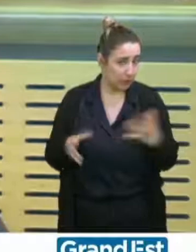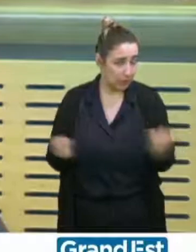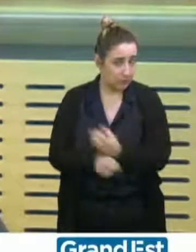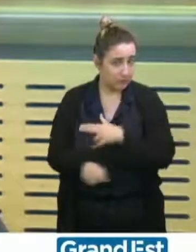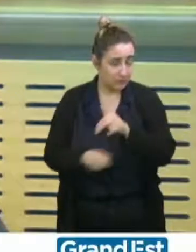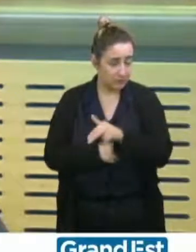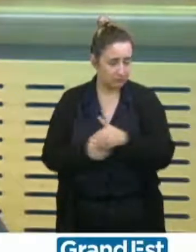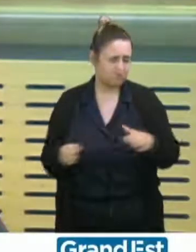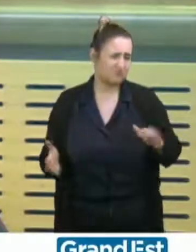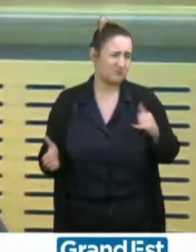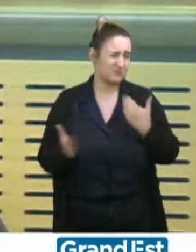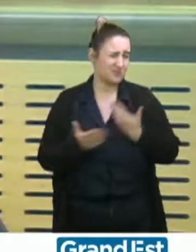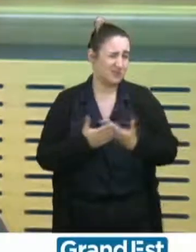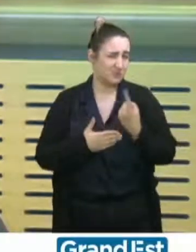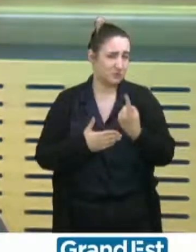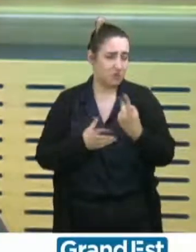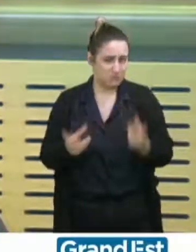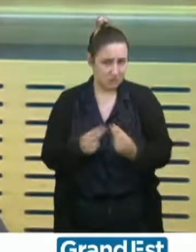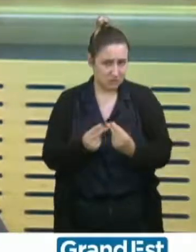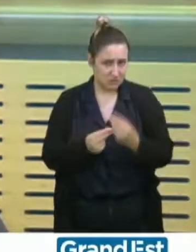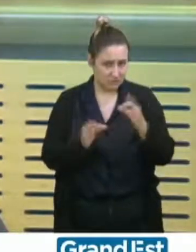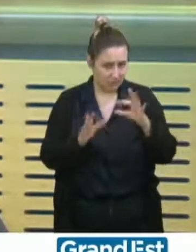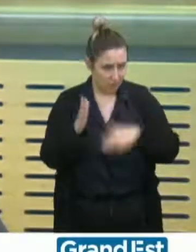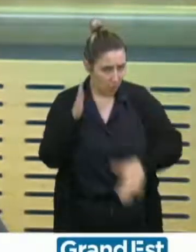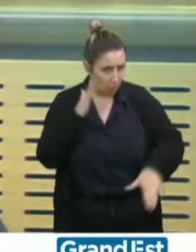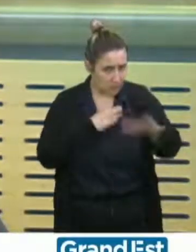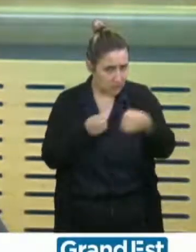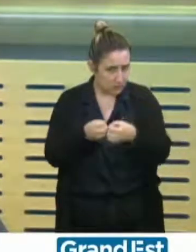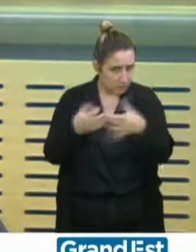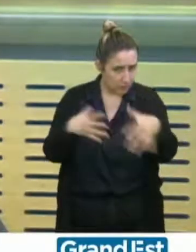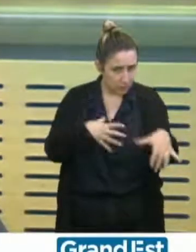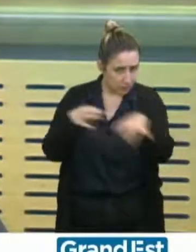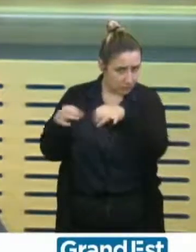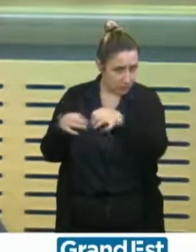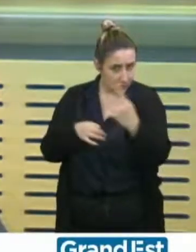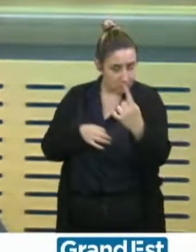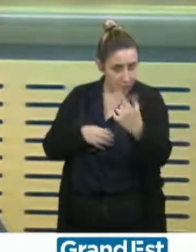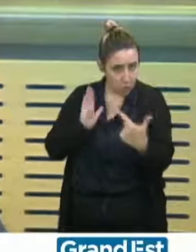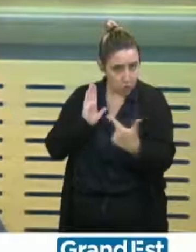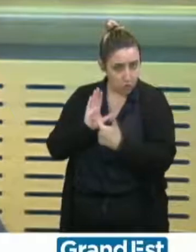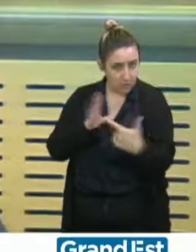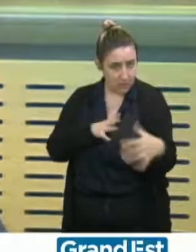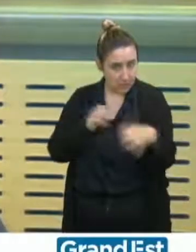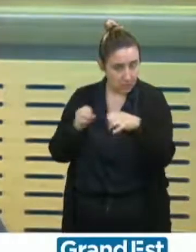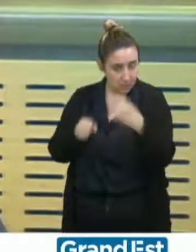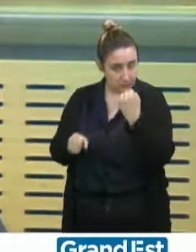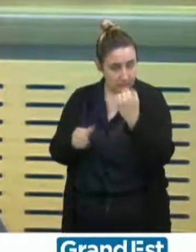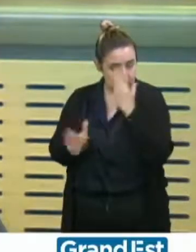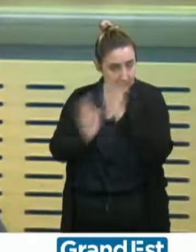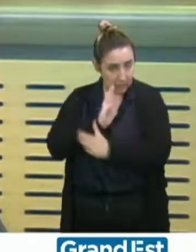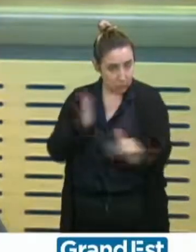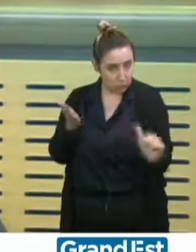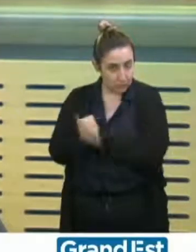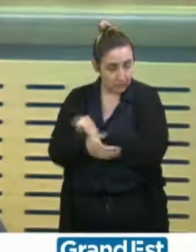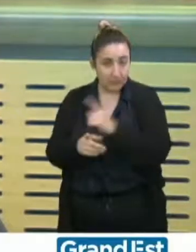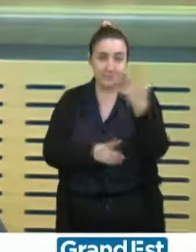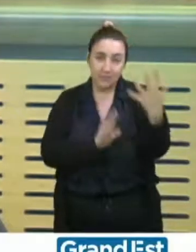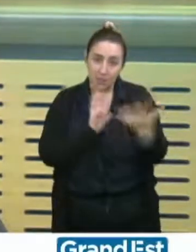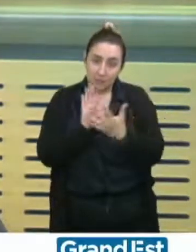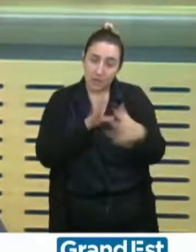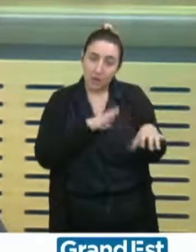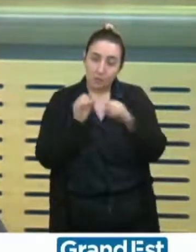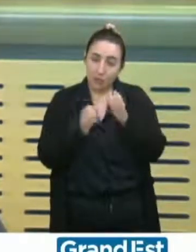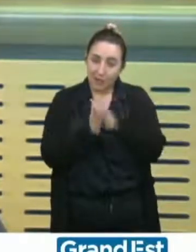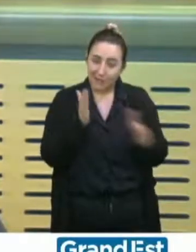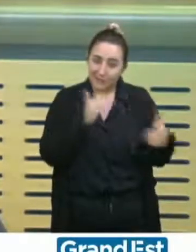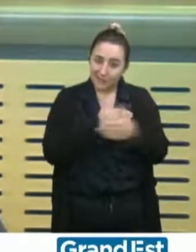de développement et d'emplois quand vous êtes co responsable de la suppression de 2000 emplois directs de 5000 emplois indirects et de 14